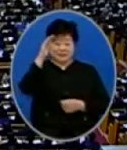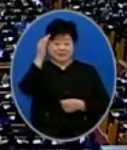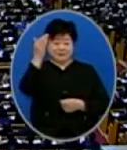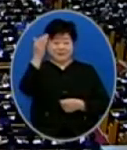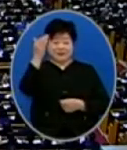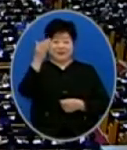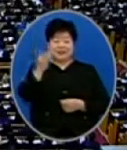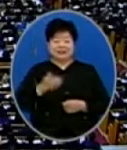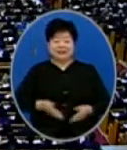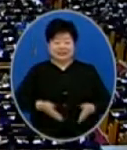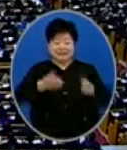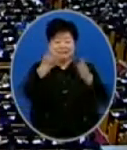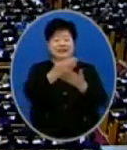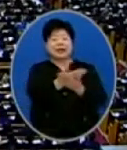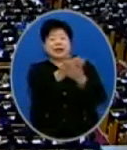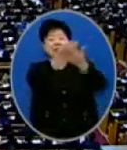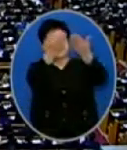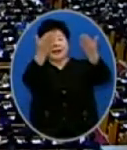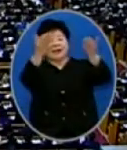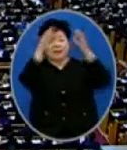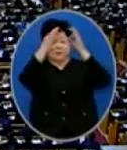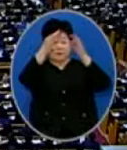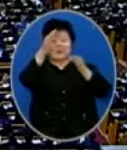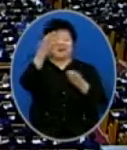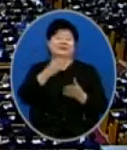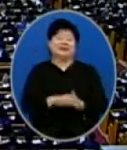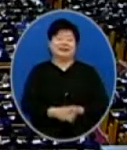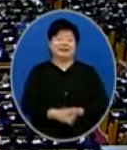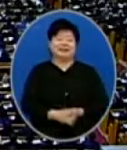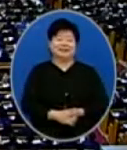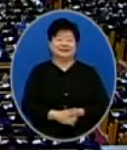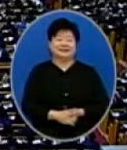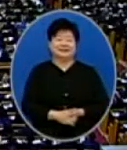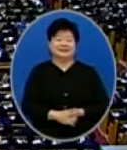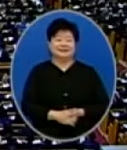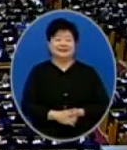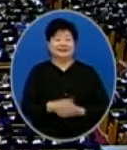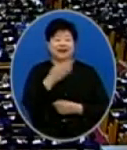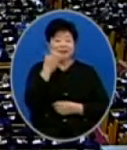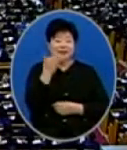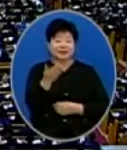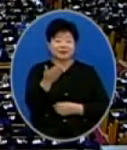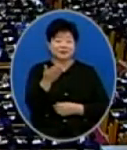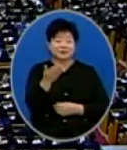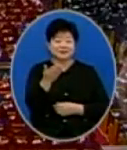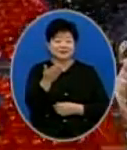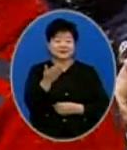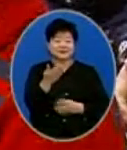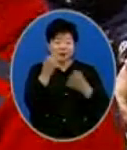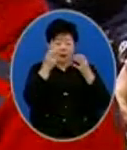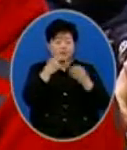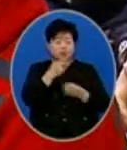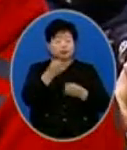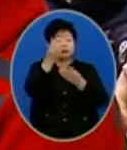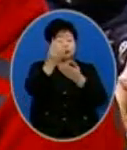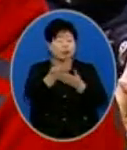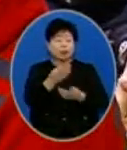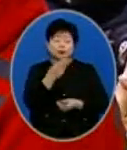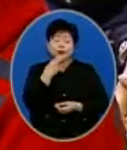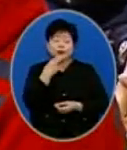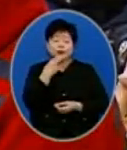나아갈 길이 밝히 보일 것입니다 여러분 권한 없이 축복이